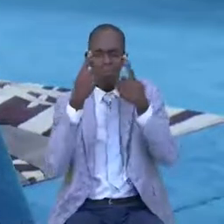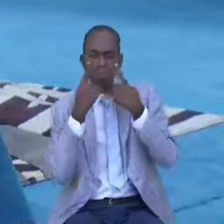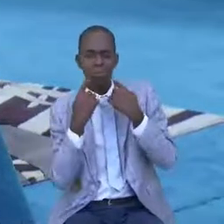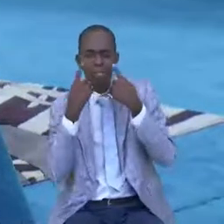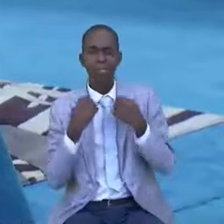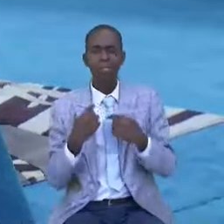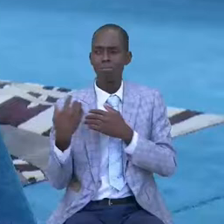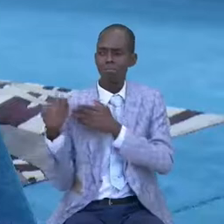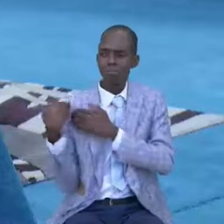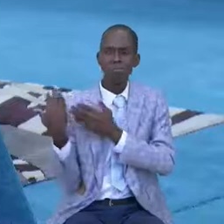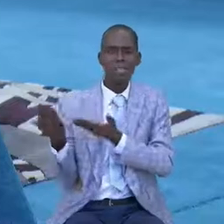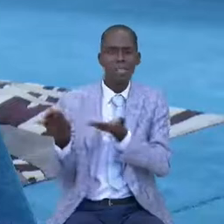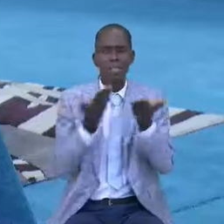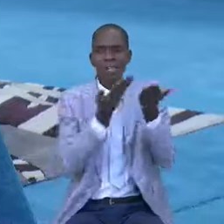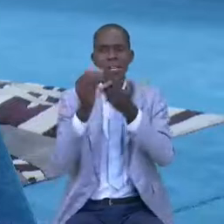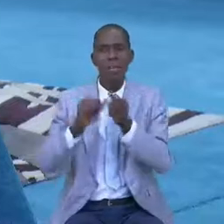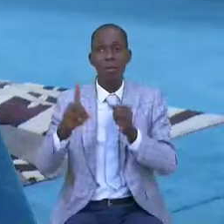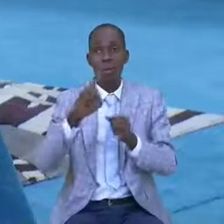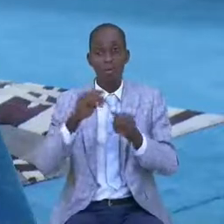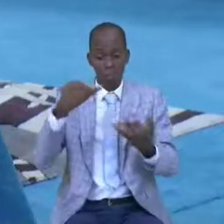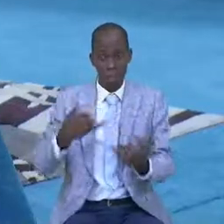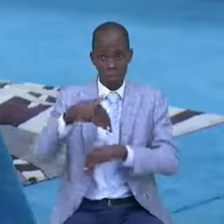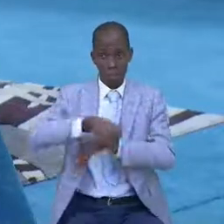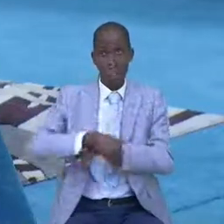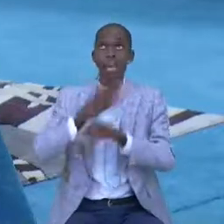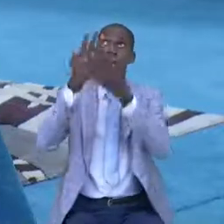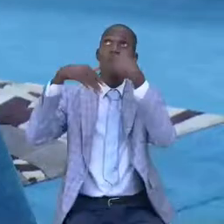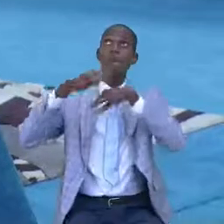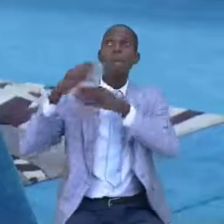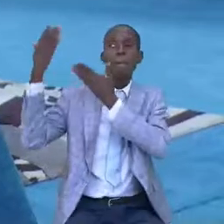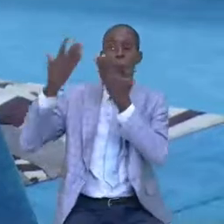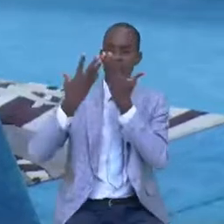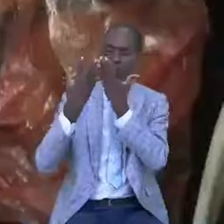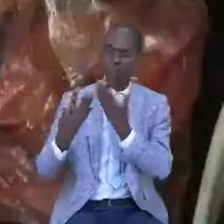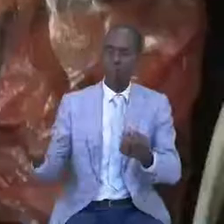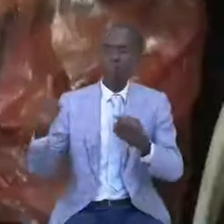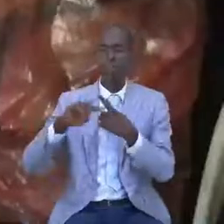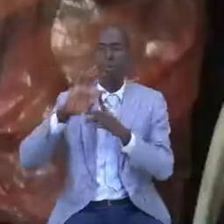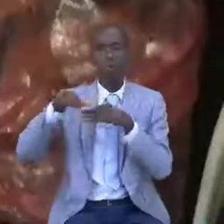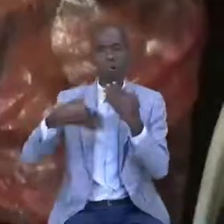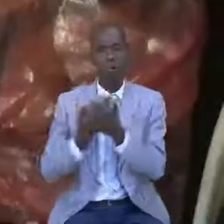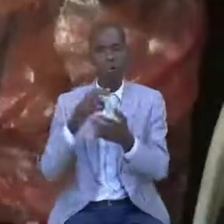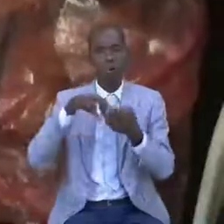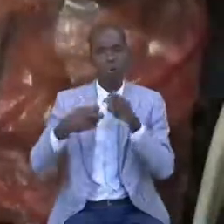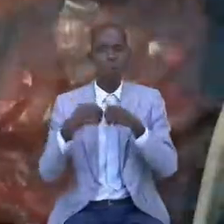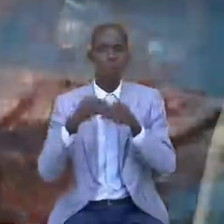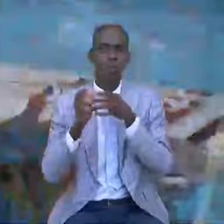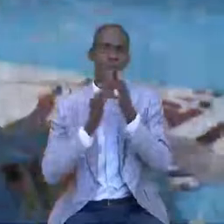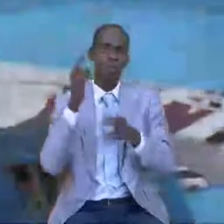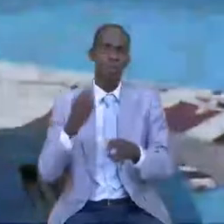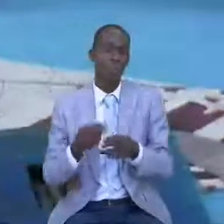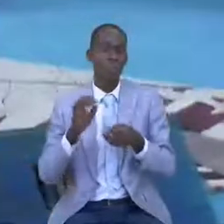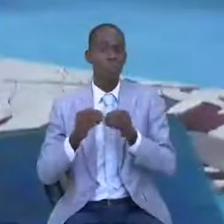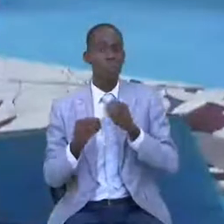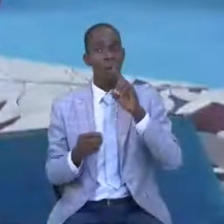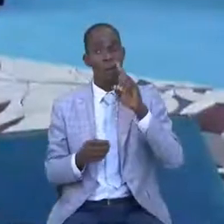là-bas? Pourquoi pleures-tu? Ce soir, le ciel apporte la solution à ce